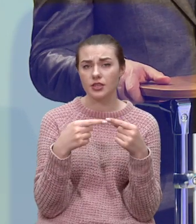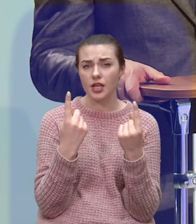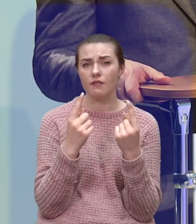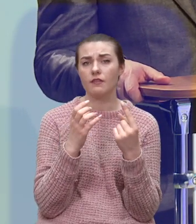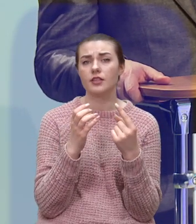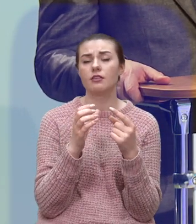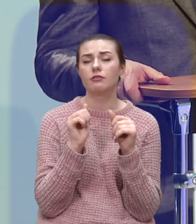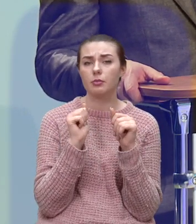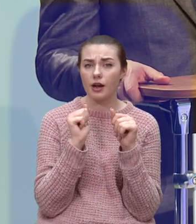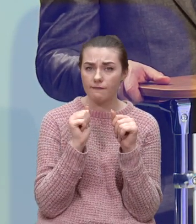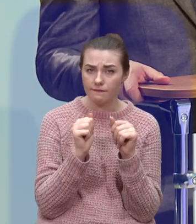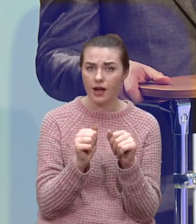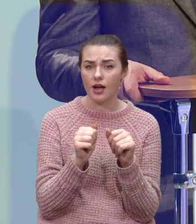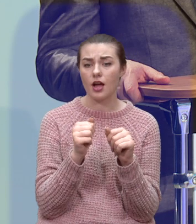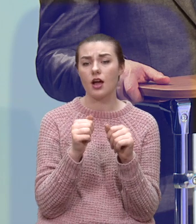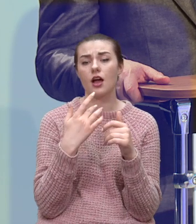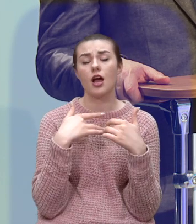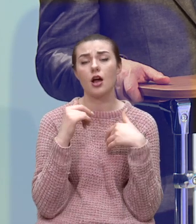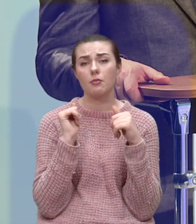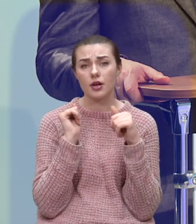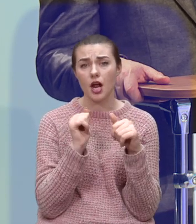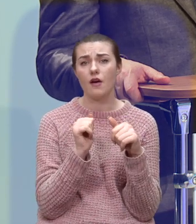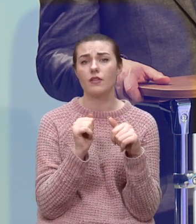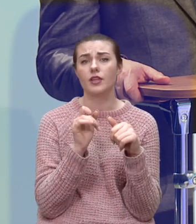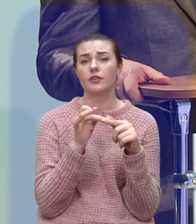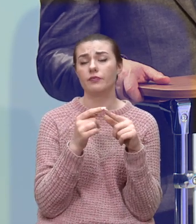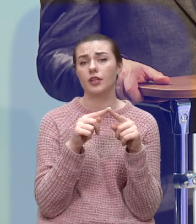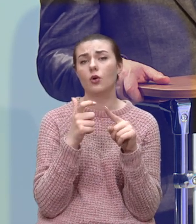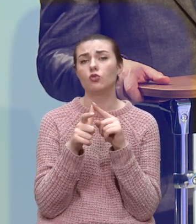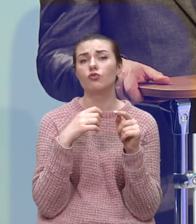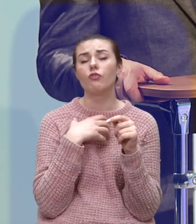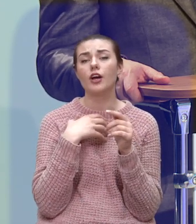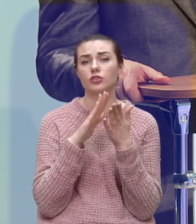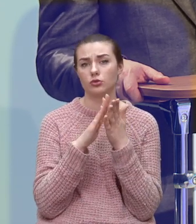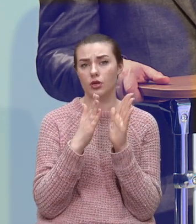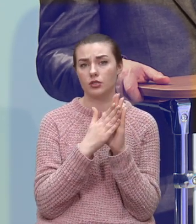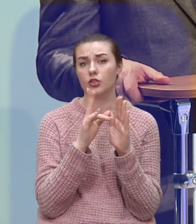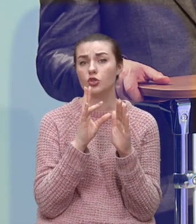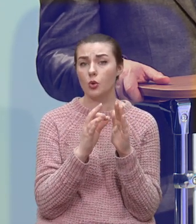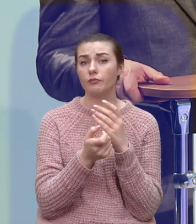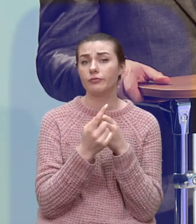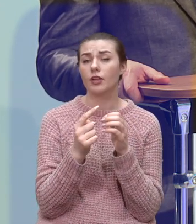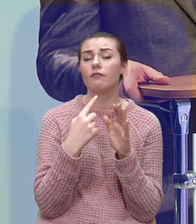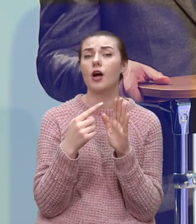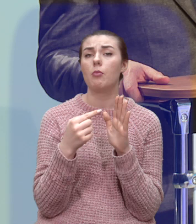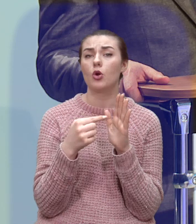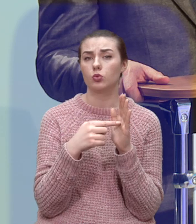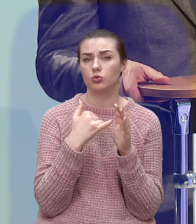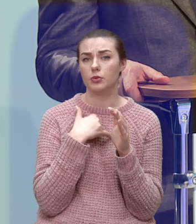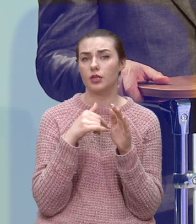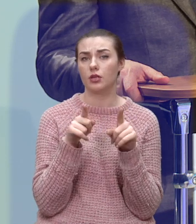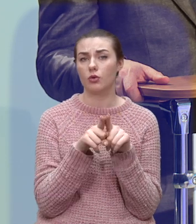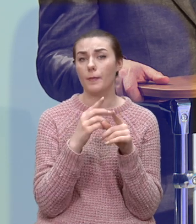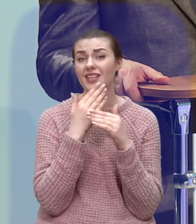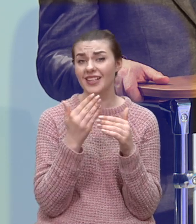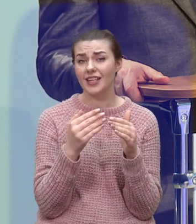восстанавливать в правах правда оправдывать да и это очень важный момент но возникает вопрос у